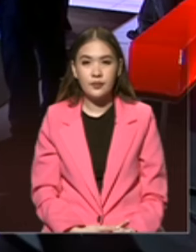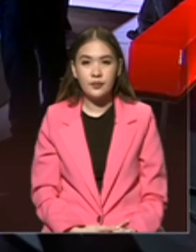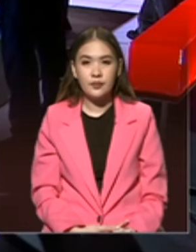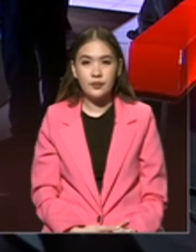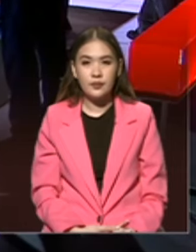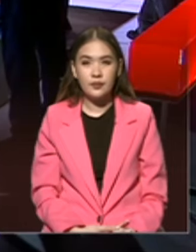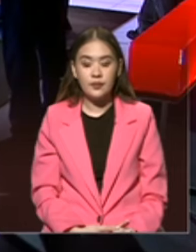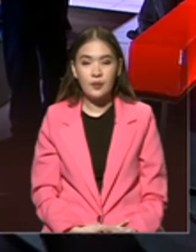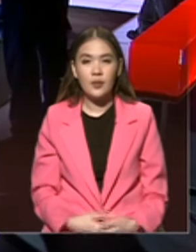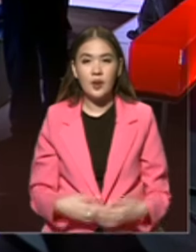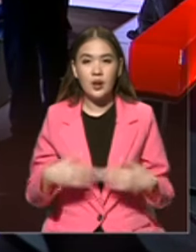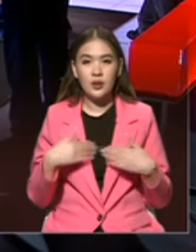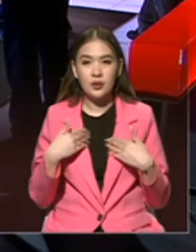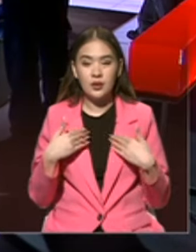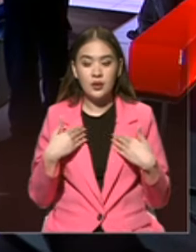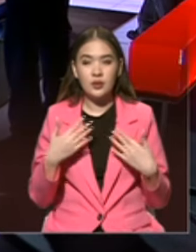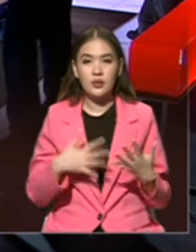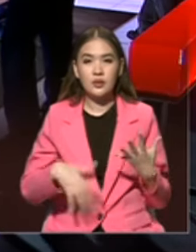Эфирге қатысушылар.